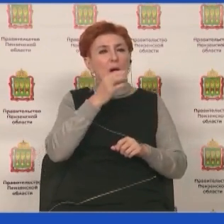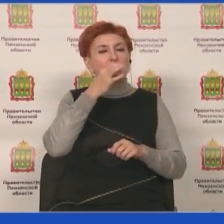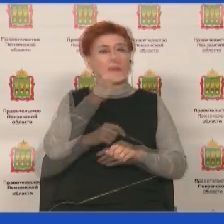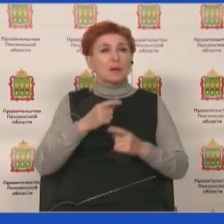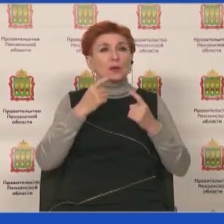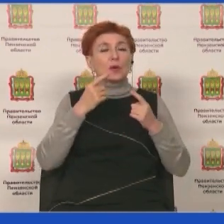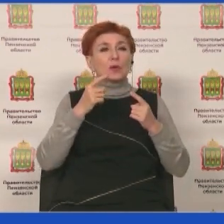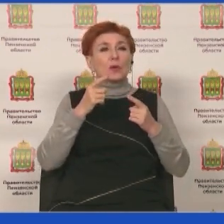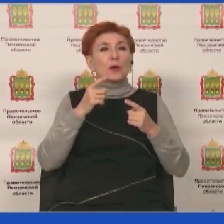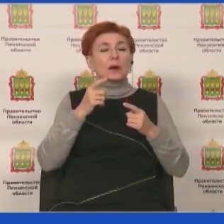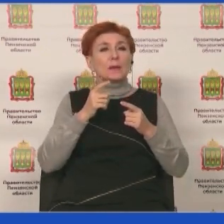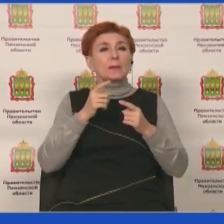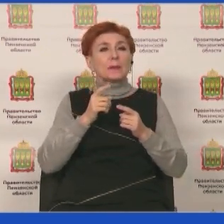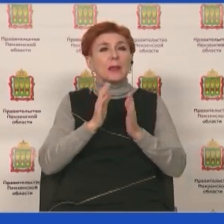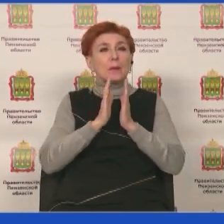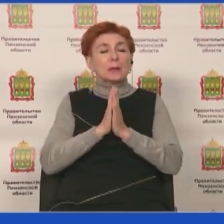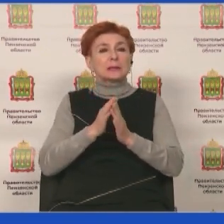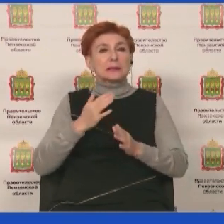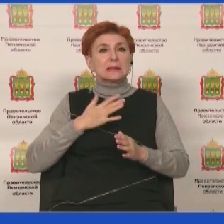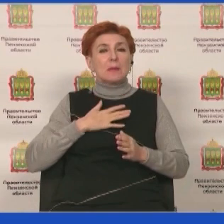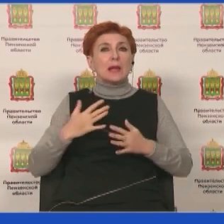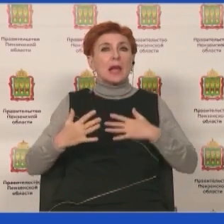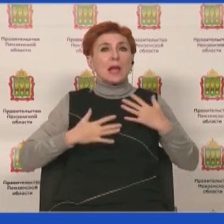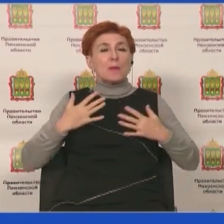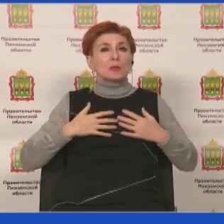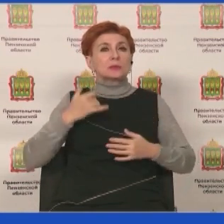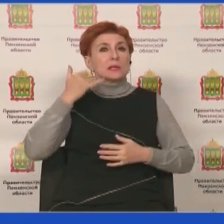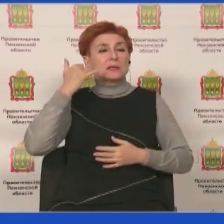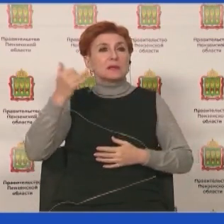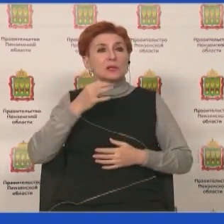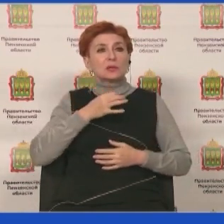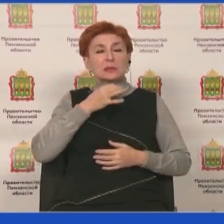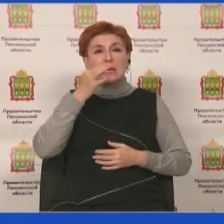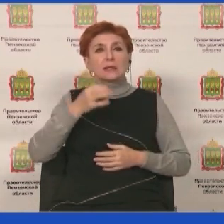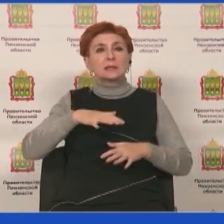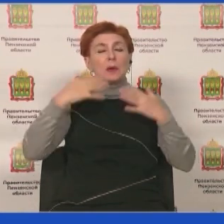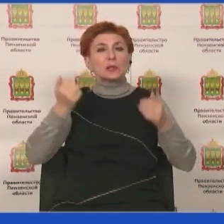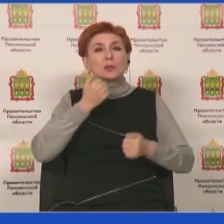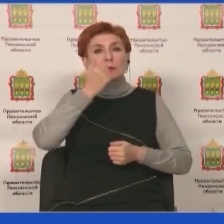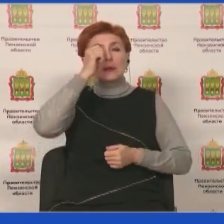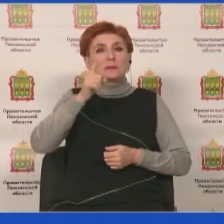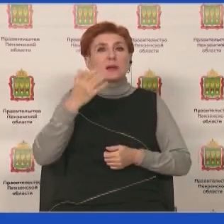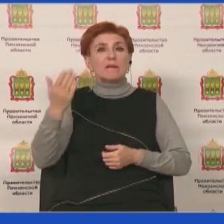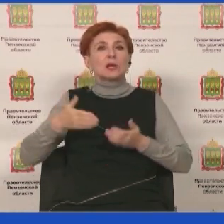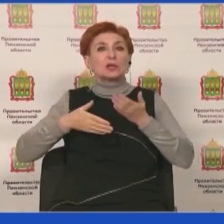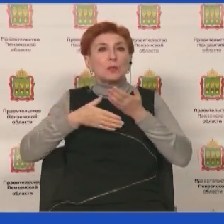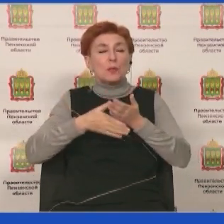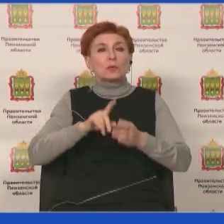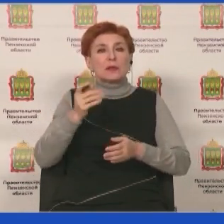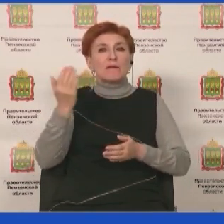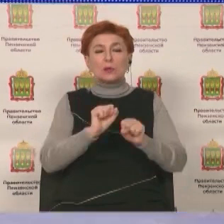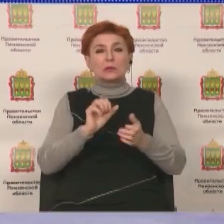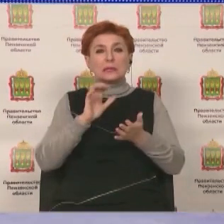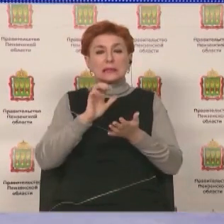мужчина. Простите, пожалуйста, за мои эмоции. Я просто звоню сказать большое спасибо за вашу помощь, за вашу